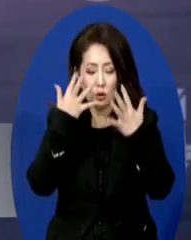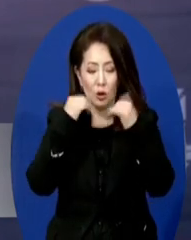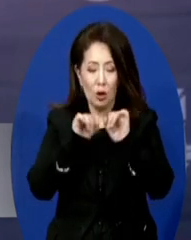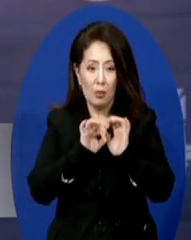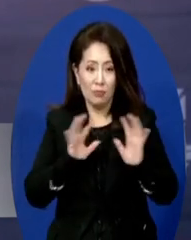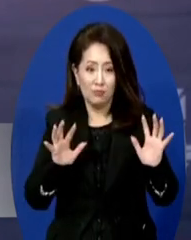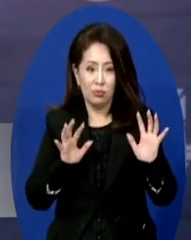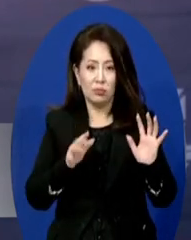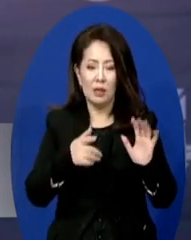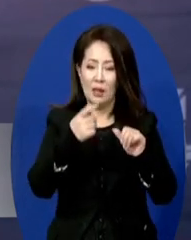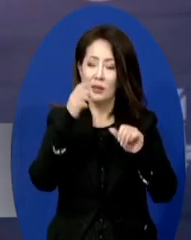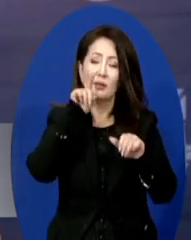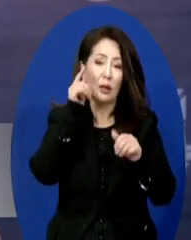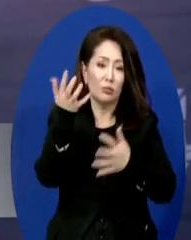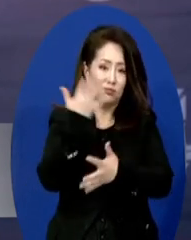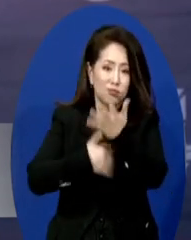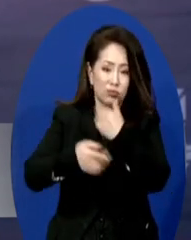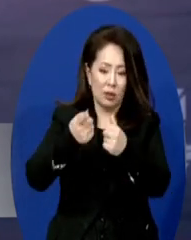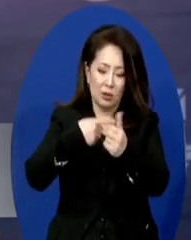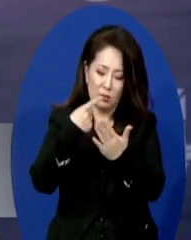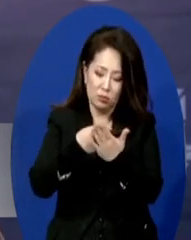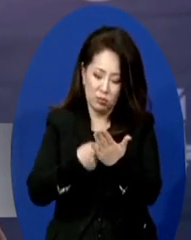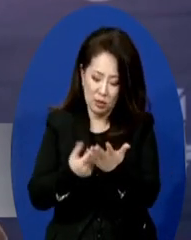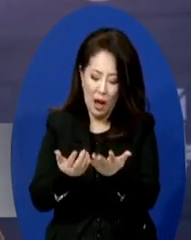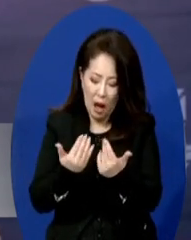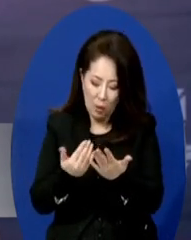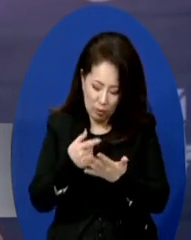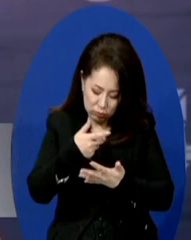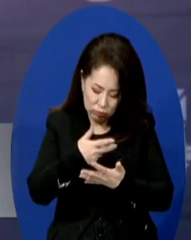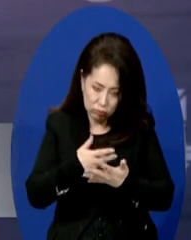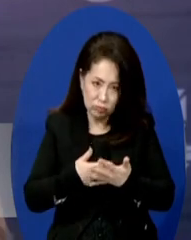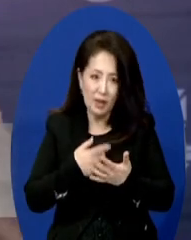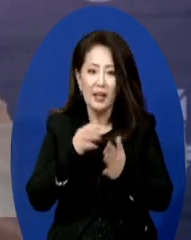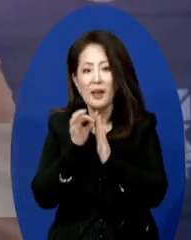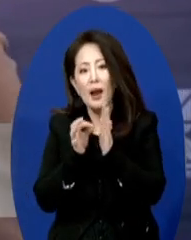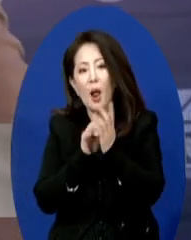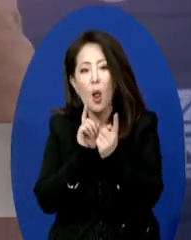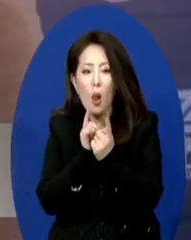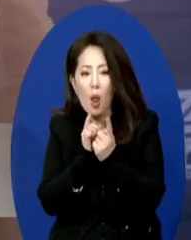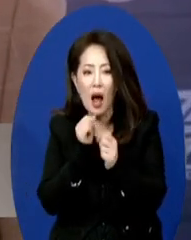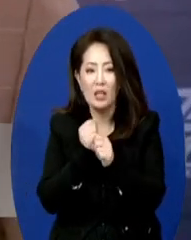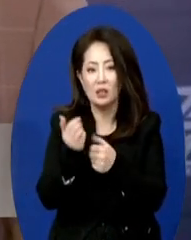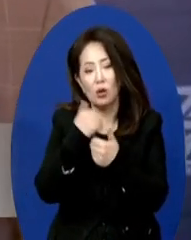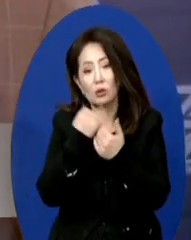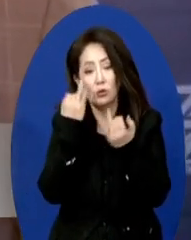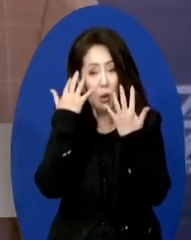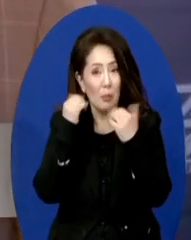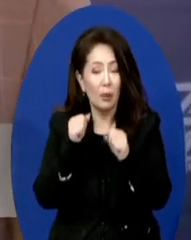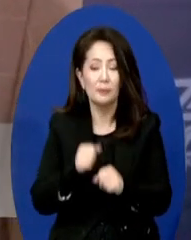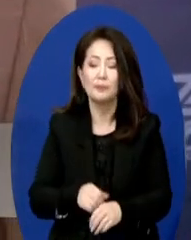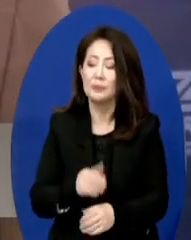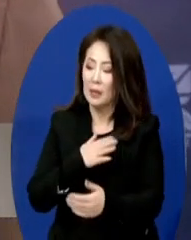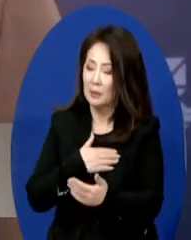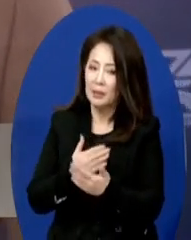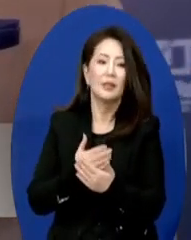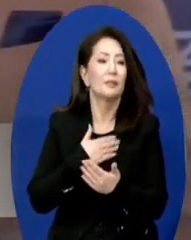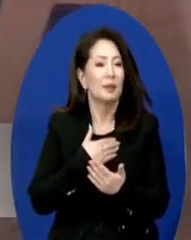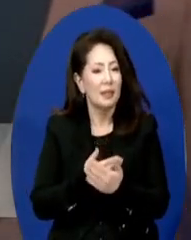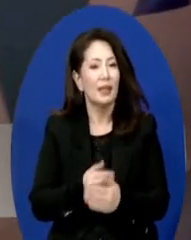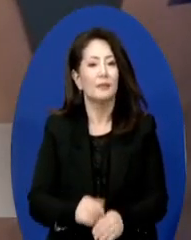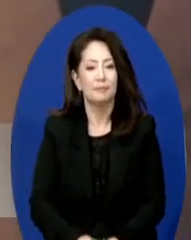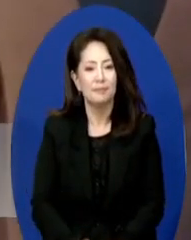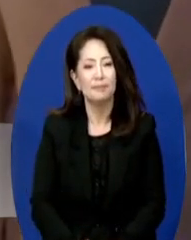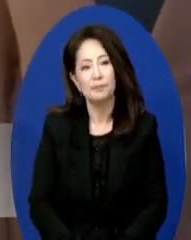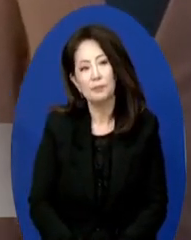байгаа газар дээрээ залуучуудыг бүртгэх, за анкета авах, ярилцлага хийх ажлуудыг бол зохион байгуулнаа. За амжилт. Баярлалаа.